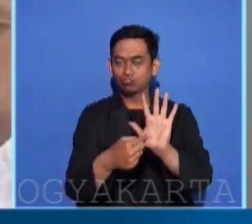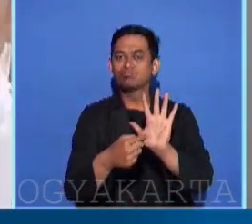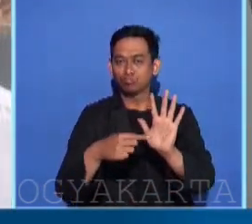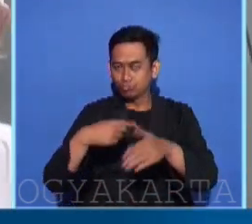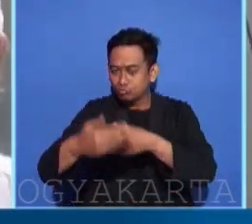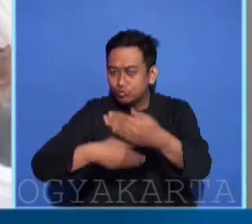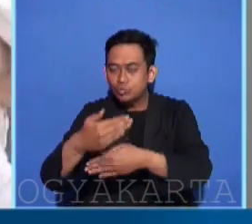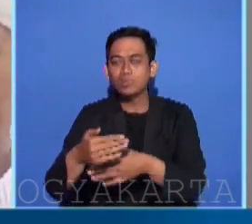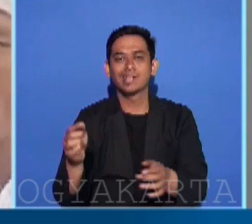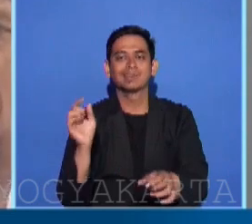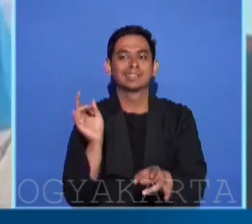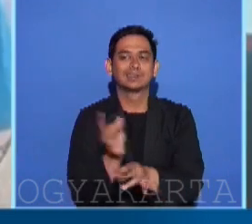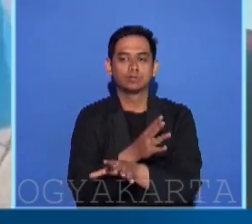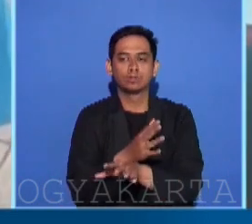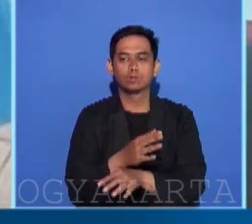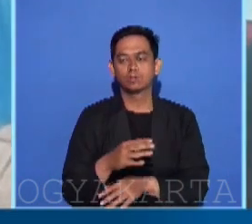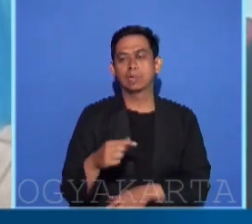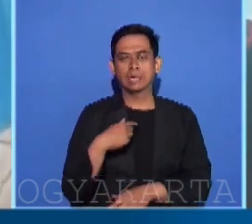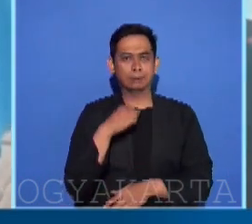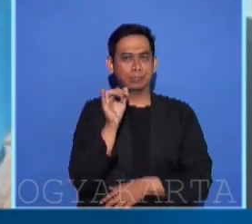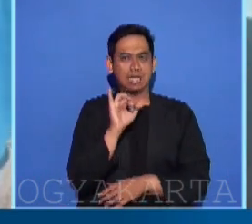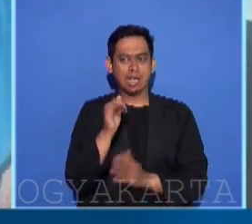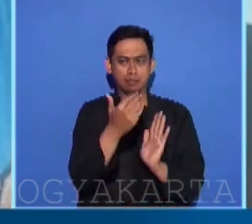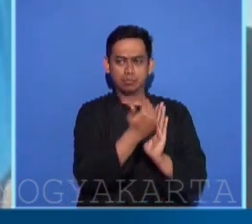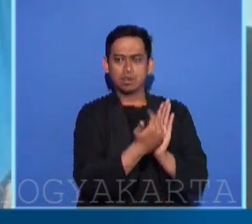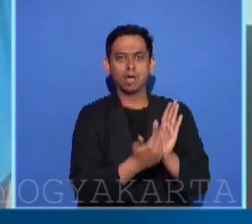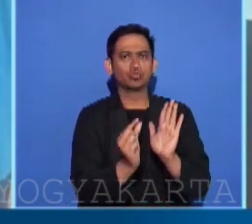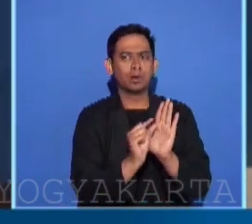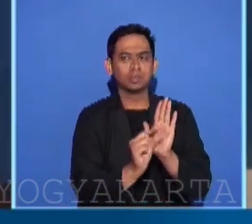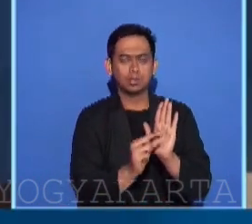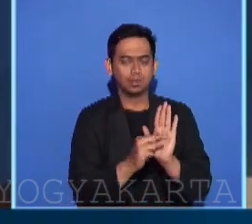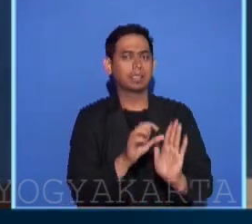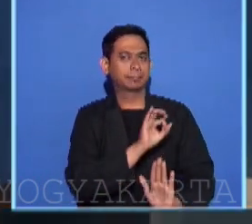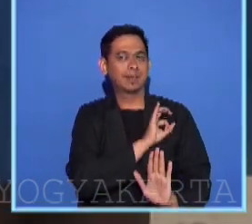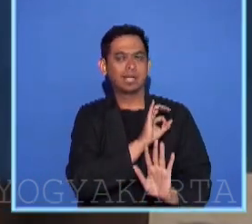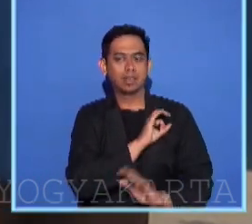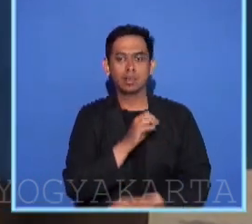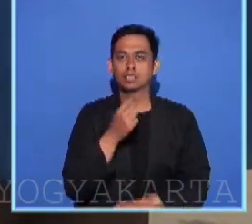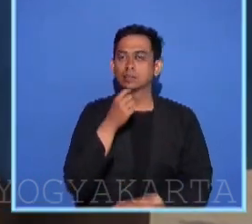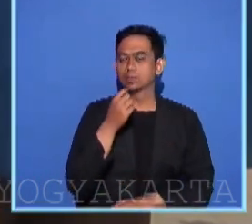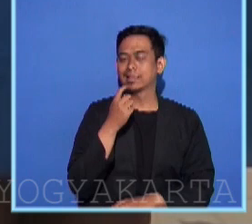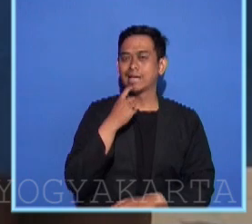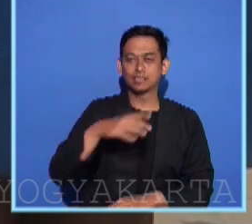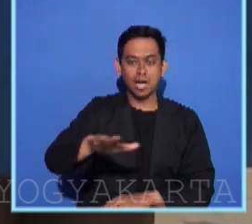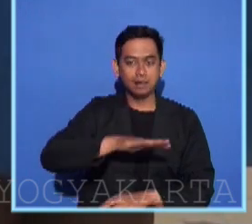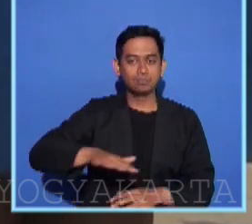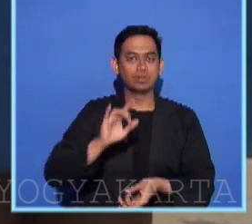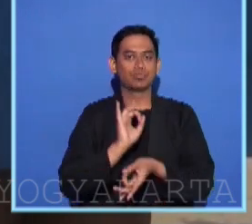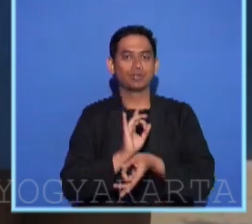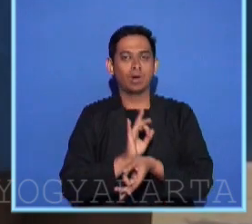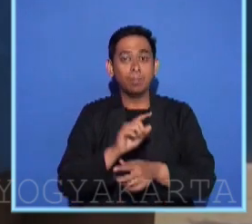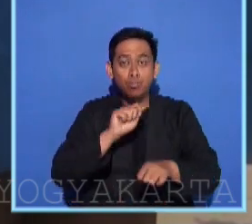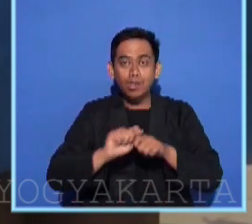dan efisien, sehingga perlu adanya perpres tentang tata kelola kawasan Borobudur, yakni dengan dibentuknya Single